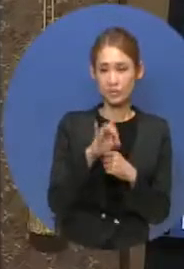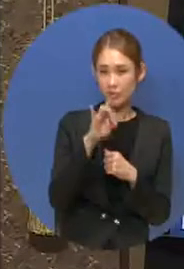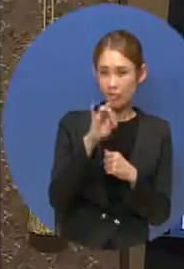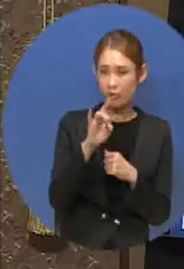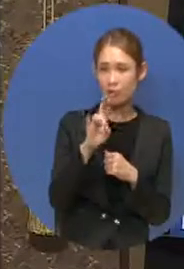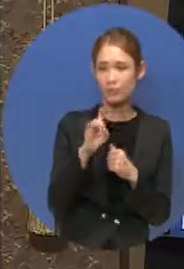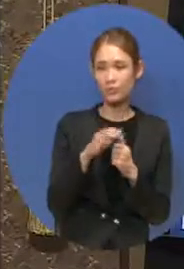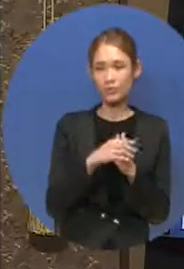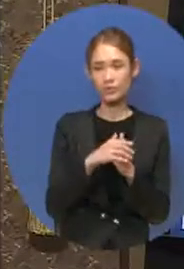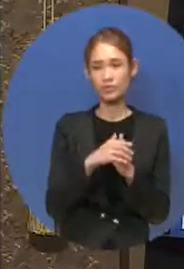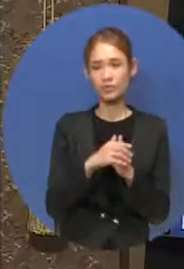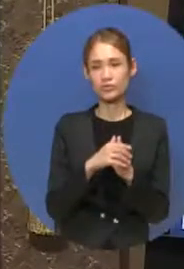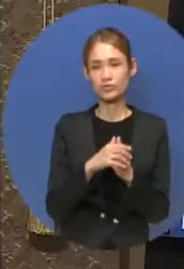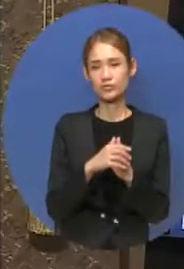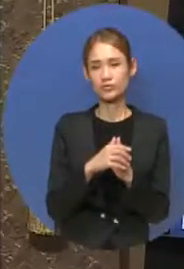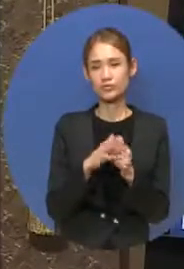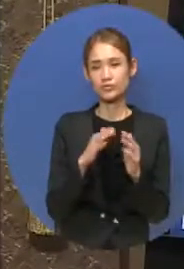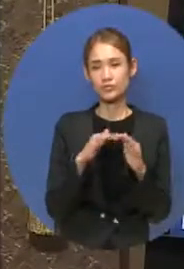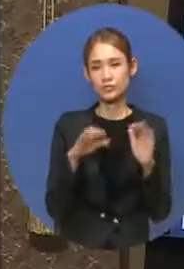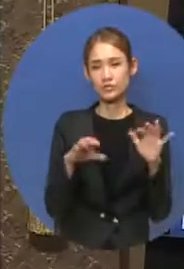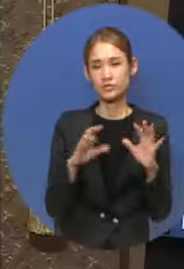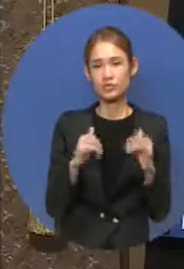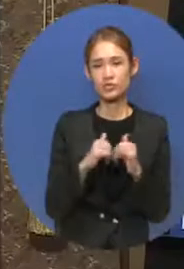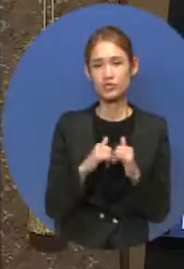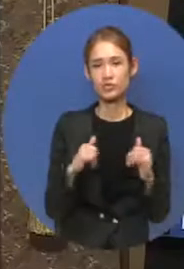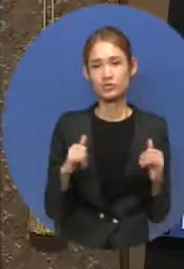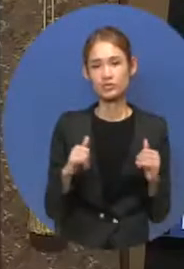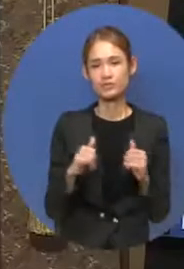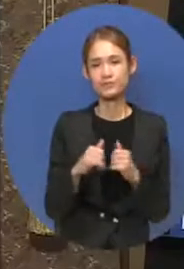처음에는 아무래도 그러니까 이제 마을 주민분들은